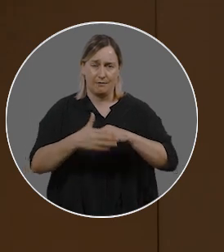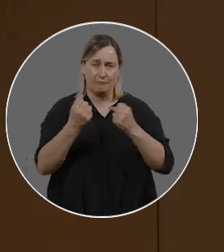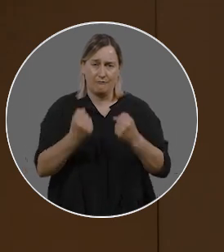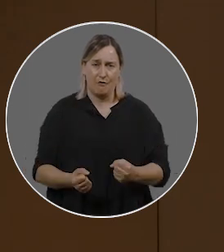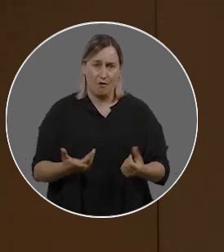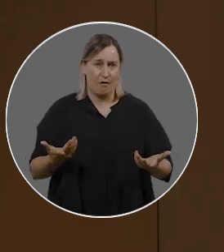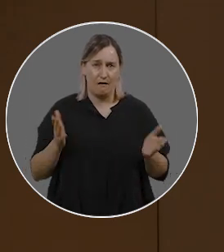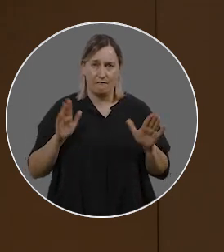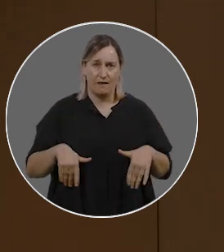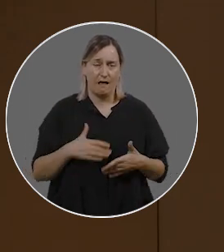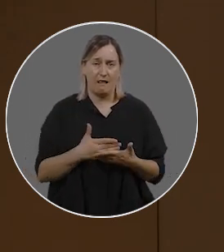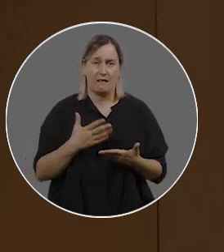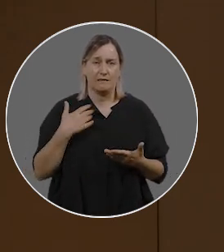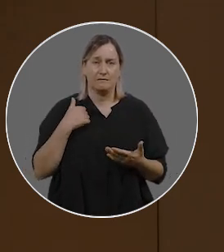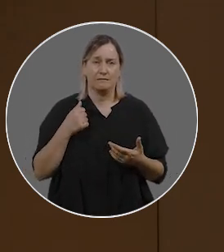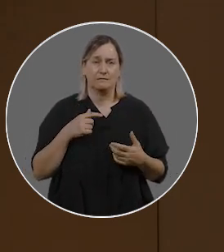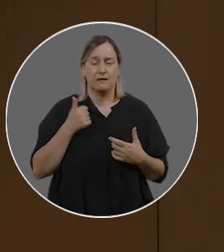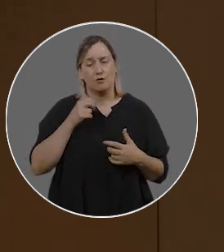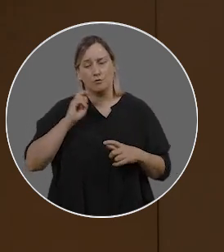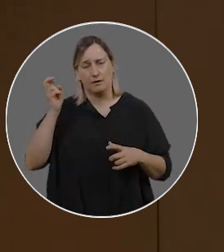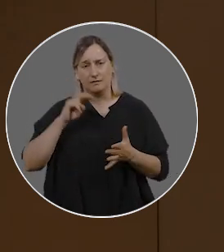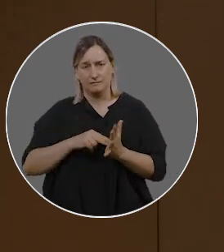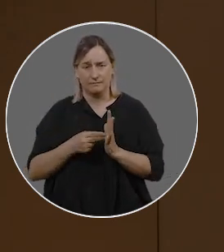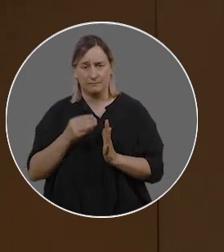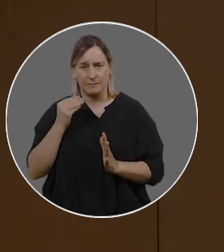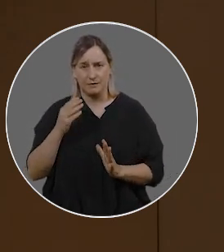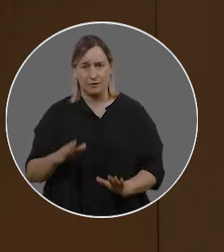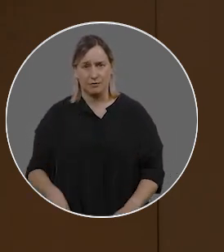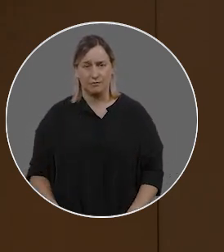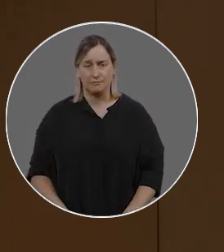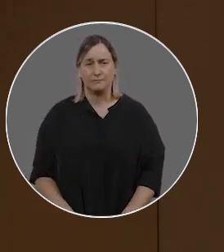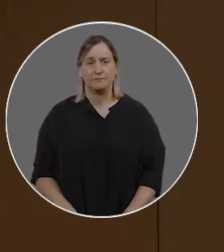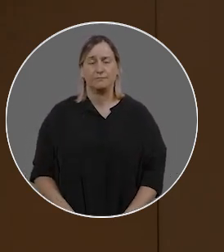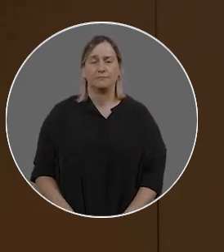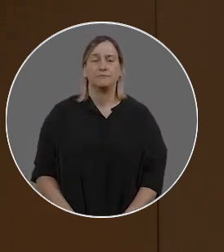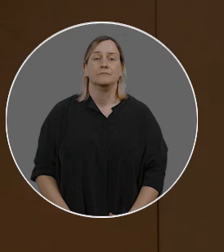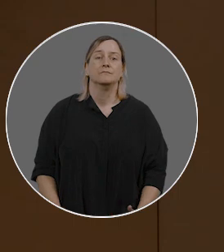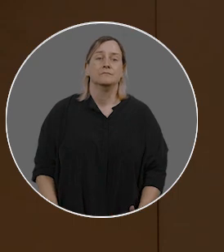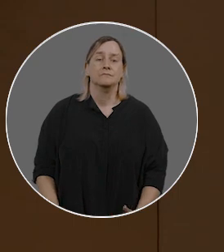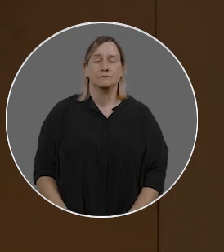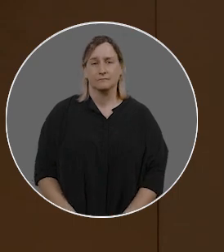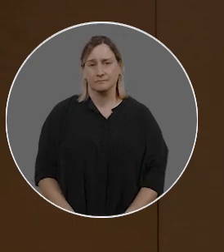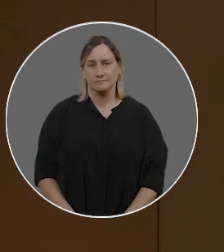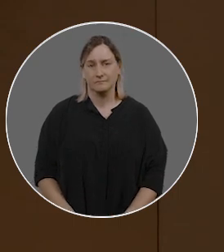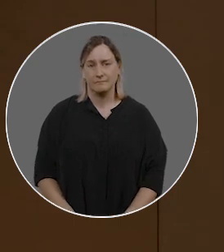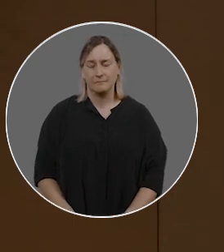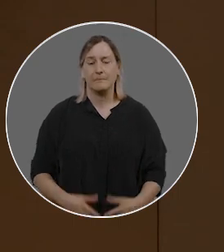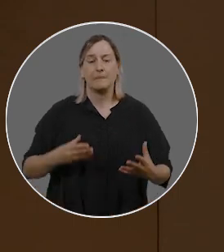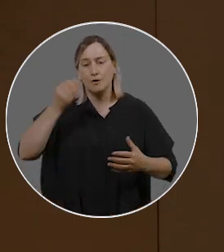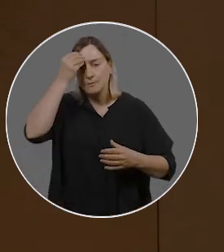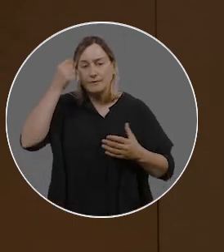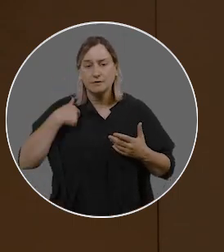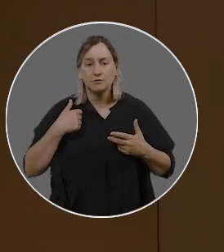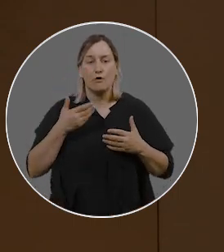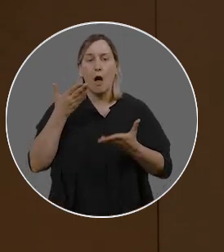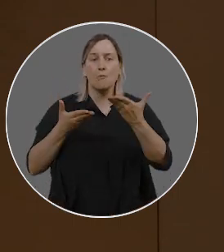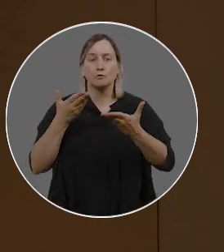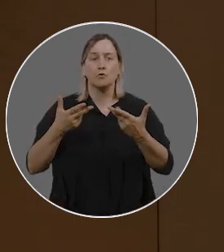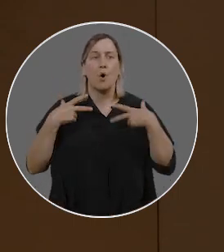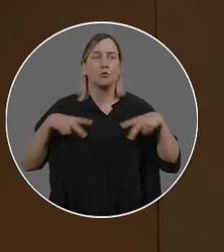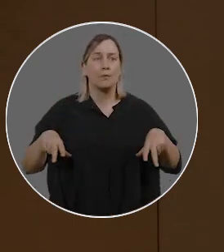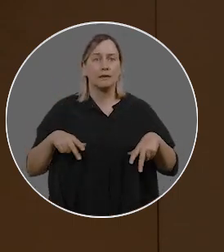més tècniques i molt més complicades que l'anàlisi automàtic de moment ni somia arribar-hi, no? Per tant, jo crec que l'anàlisi automàtic ens pot anar